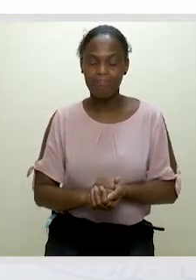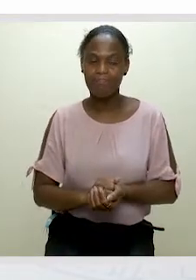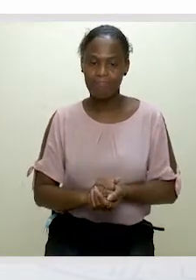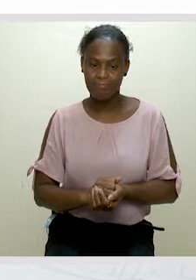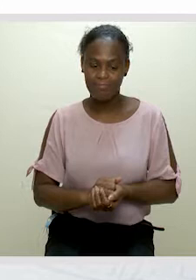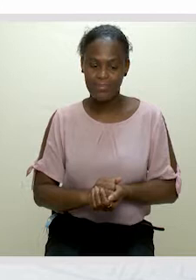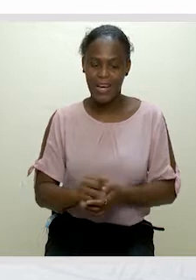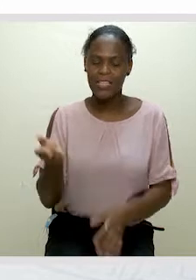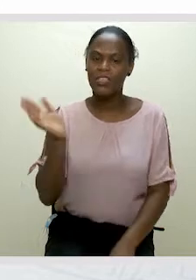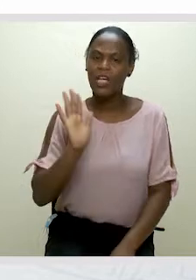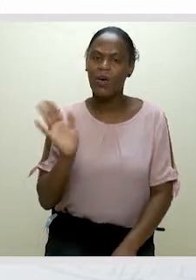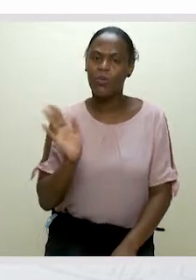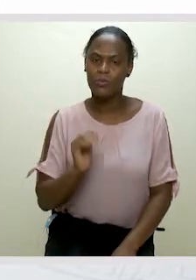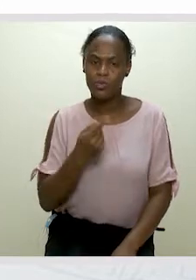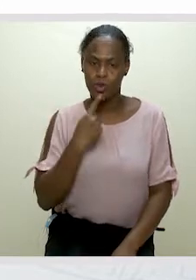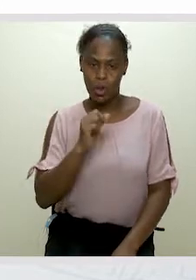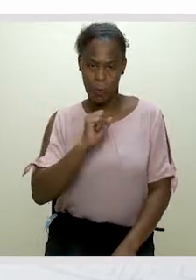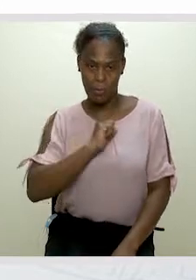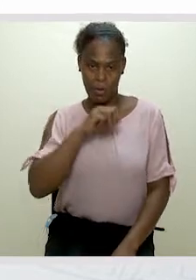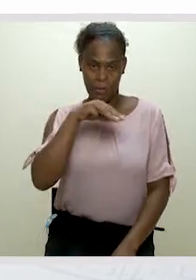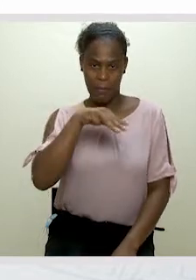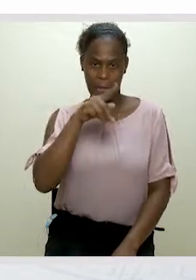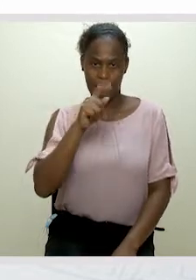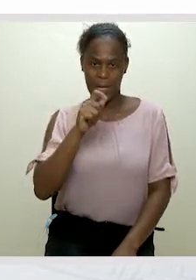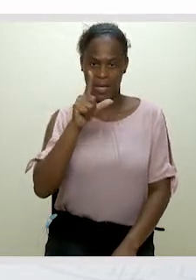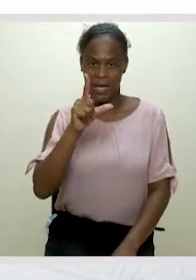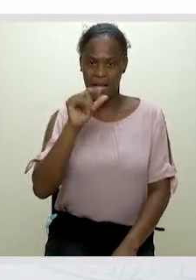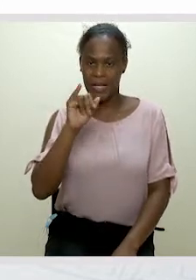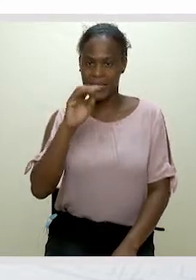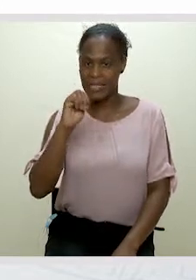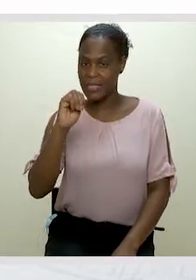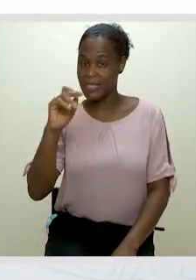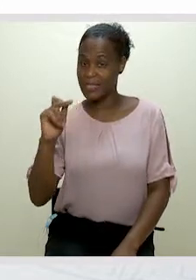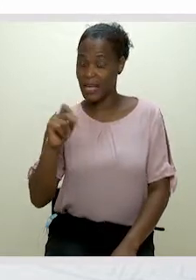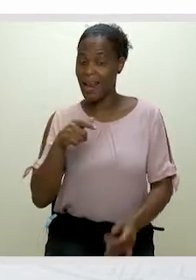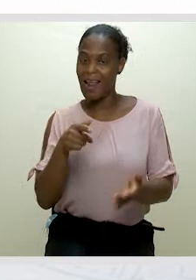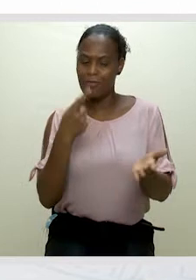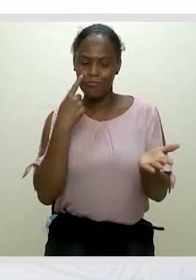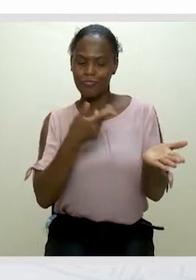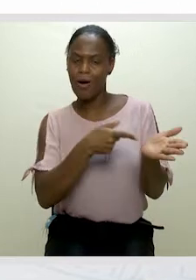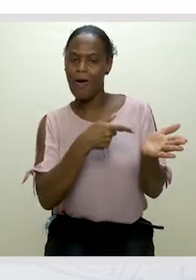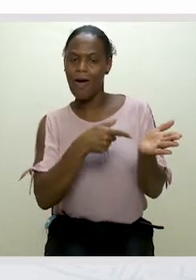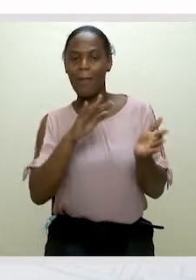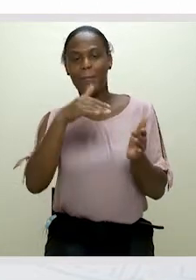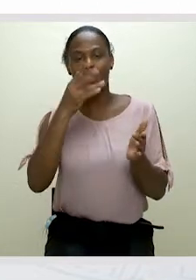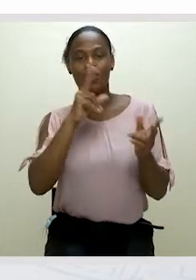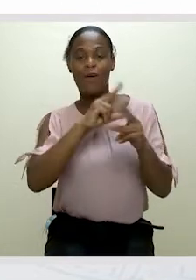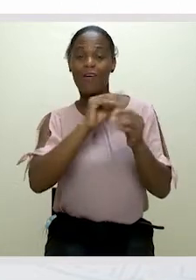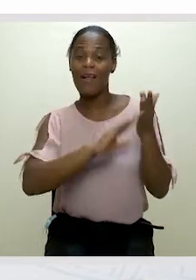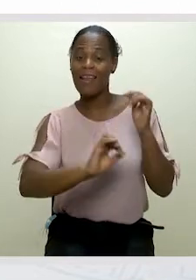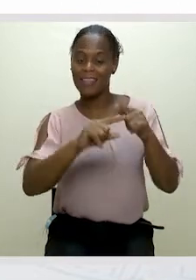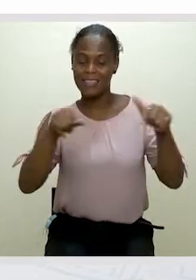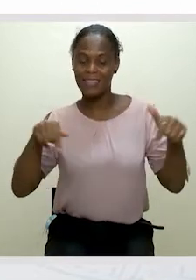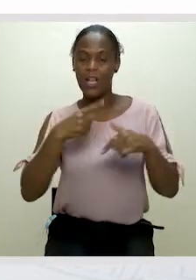Salut, je m'appelle Mélissa et voici ma nouvelle camarade de classe. Elle s'appelle